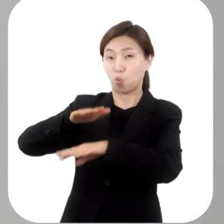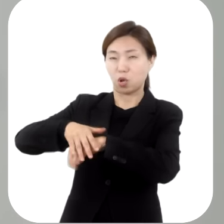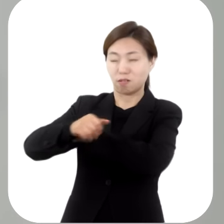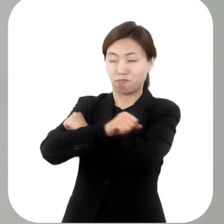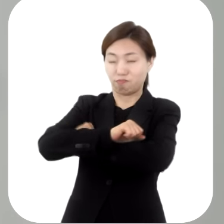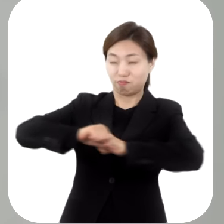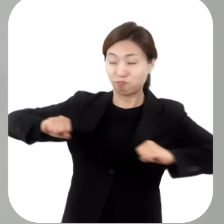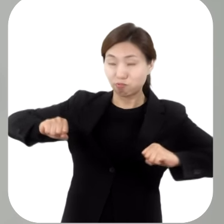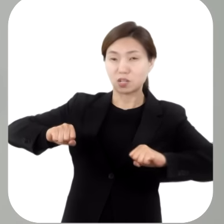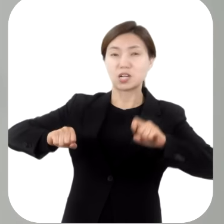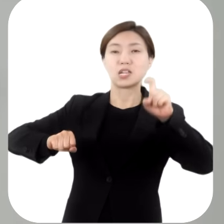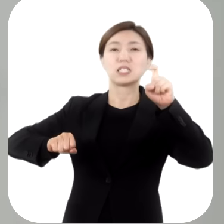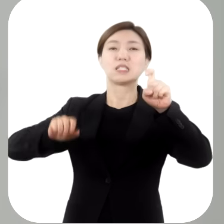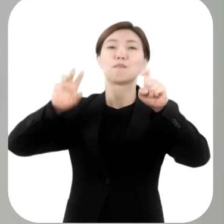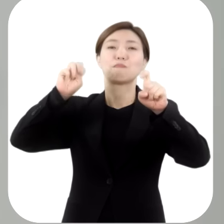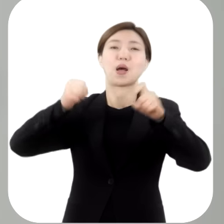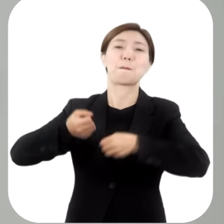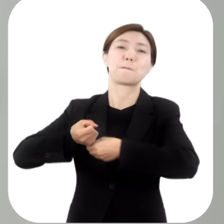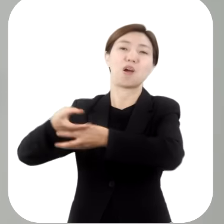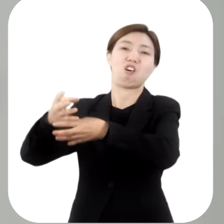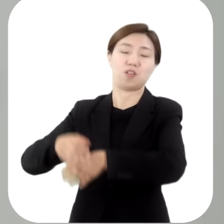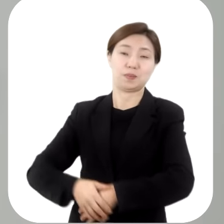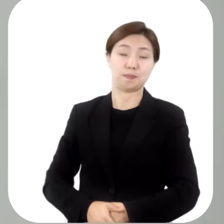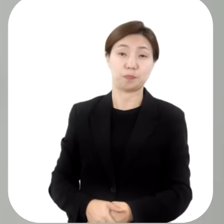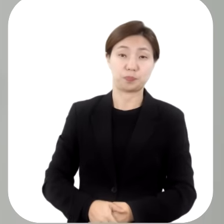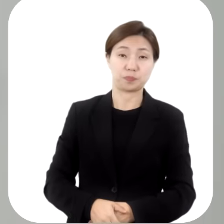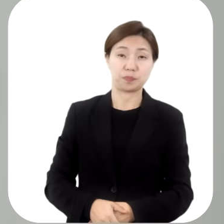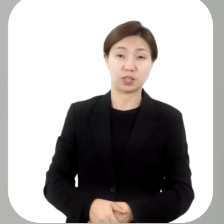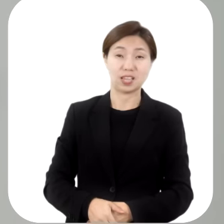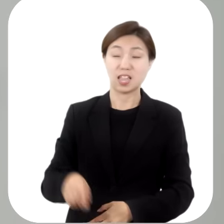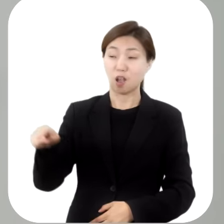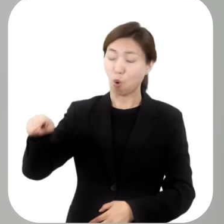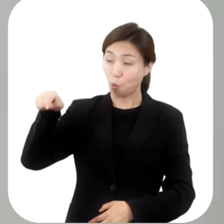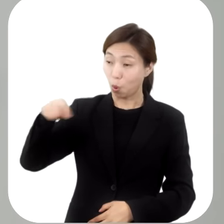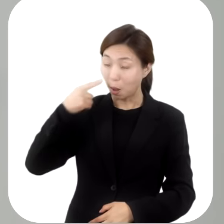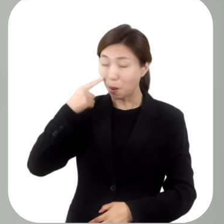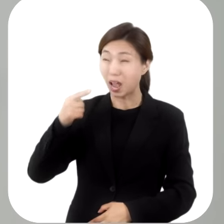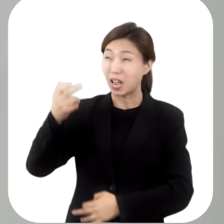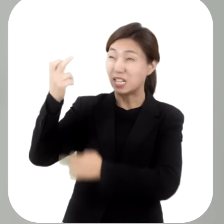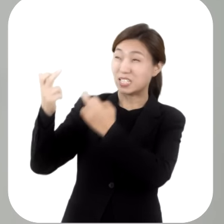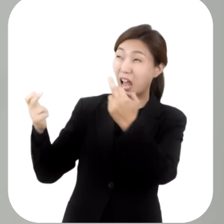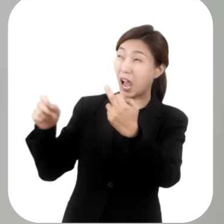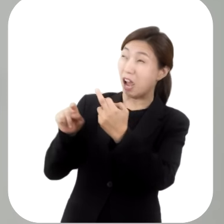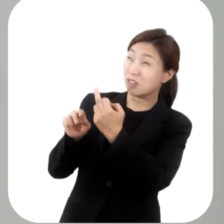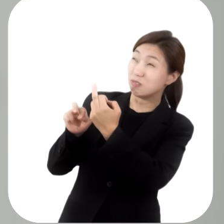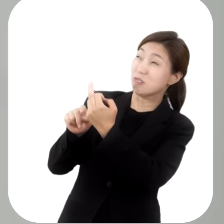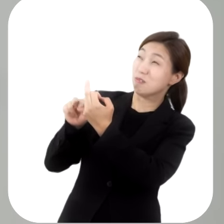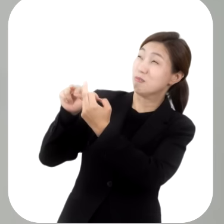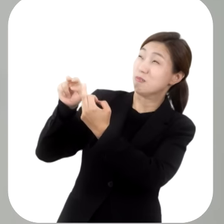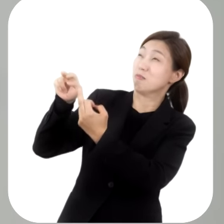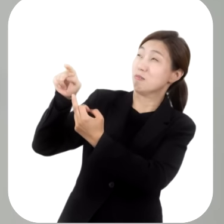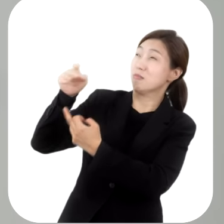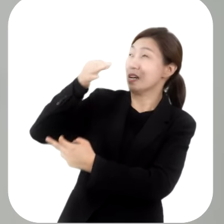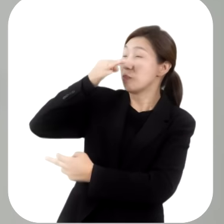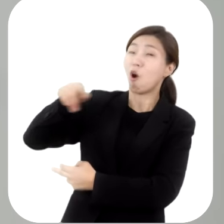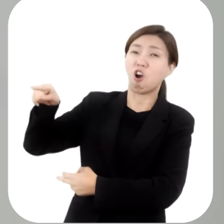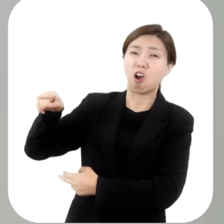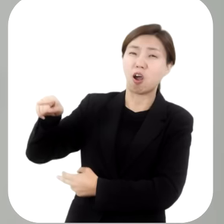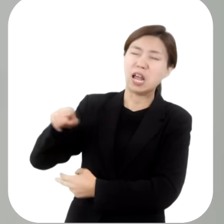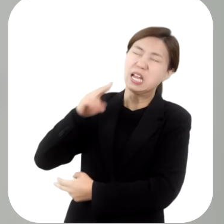평 정도 이 제가 아는 말인데 어릴 때 너무 산 위에 있어서